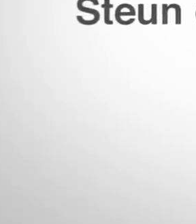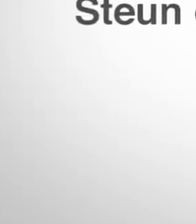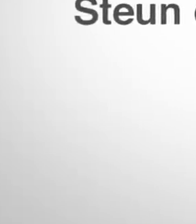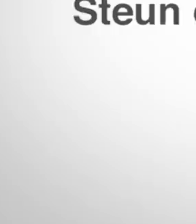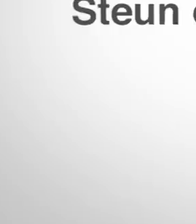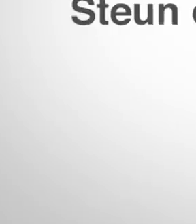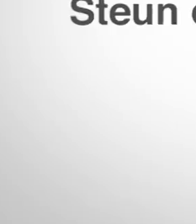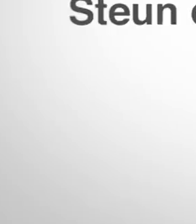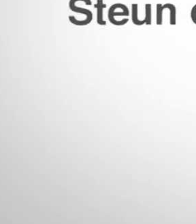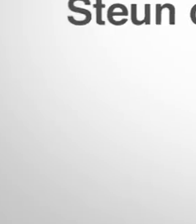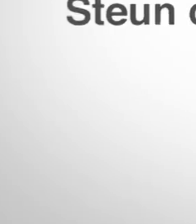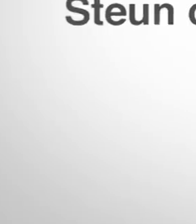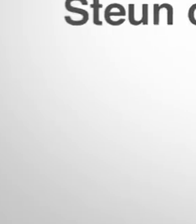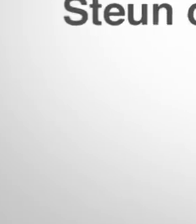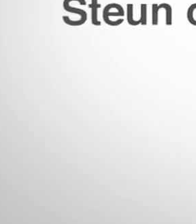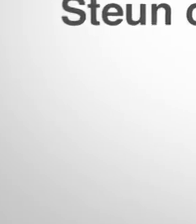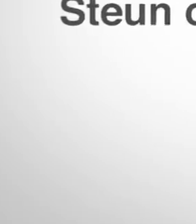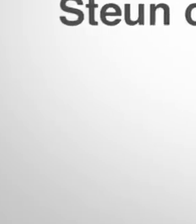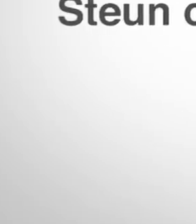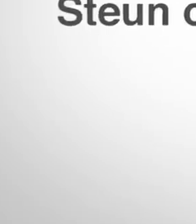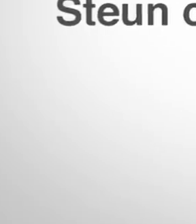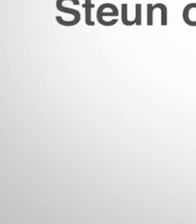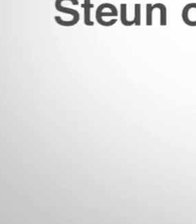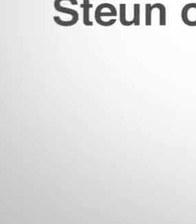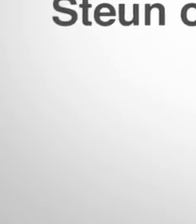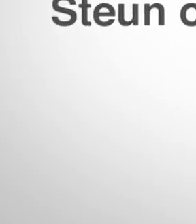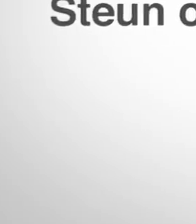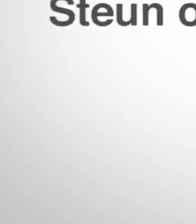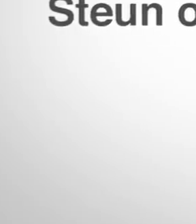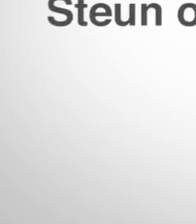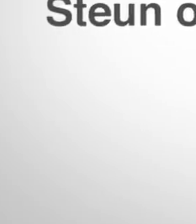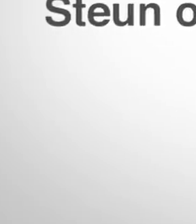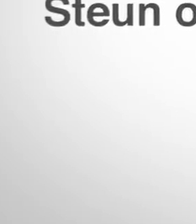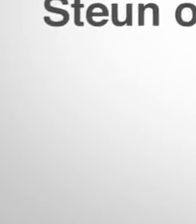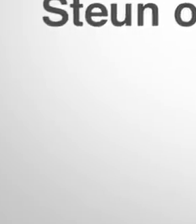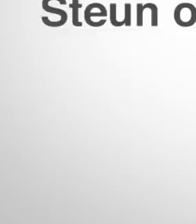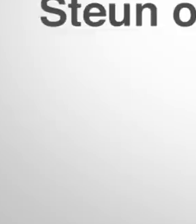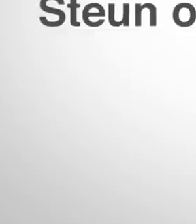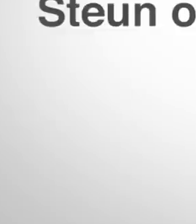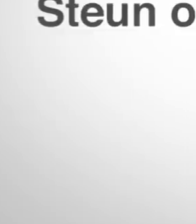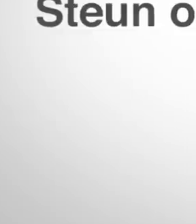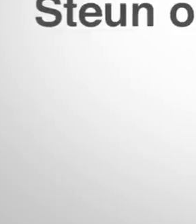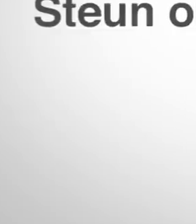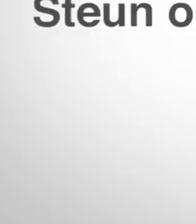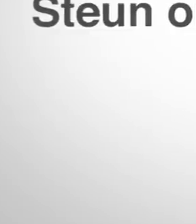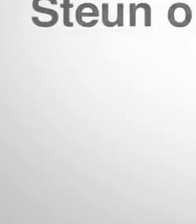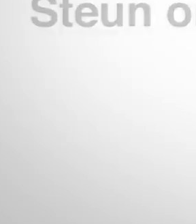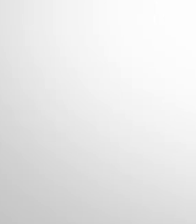meer mensen kunnen blijven genieten van Beleef Mee. Door uw bijdrage komt de goede boodschap in veel huiskamers.